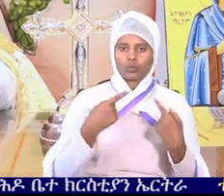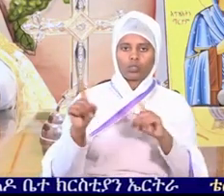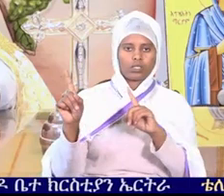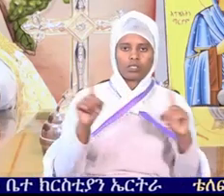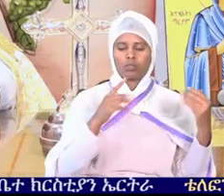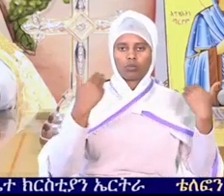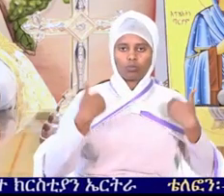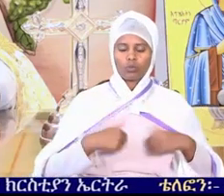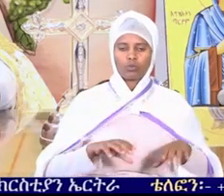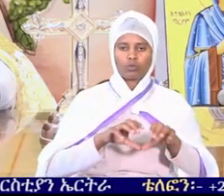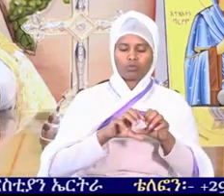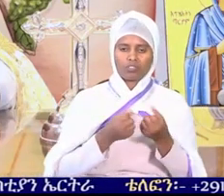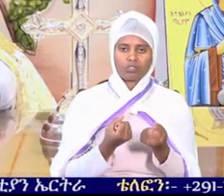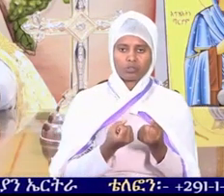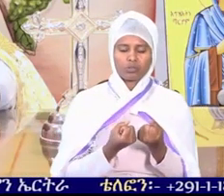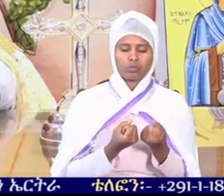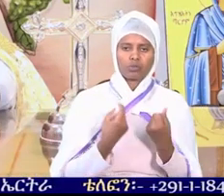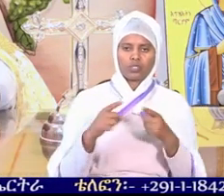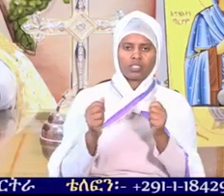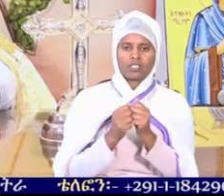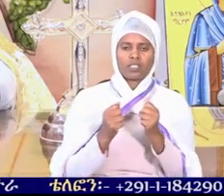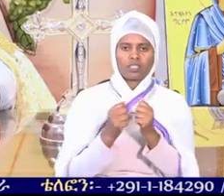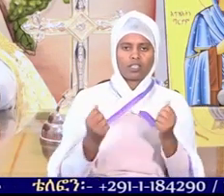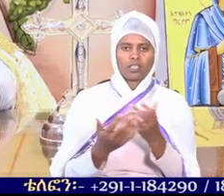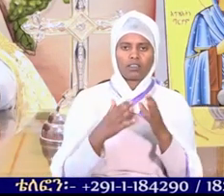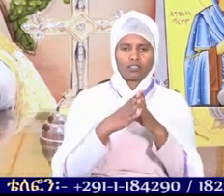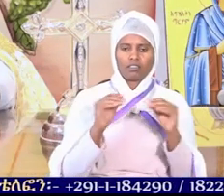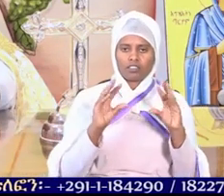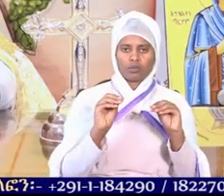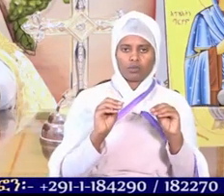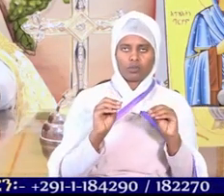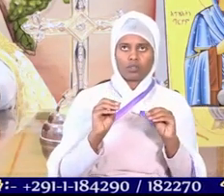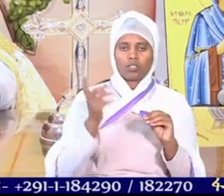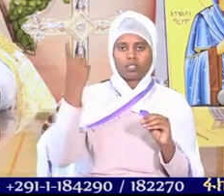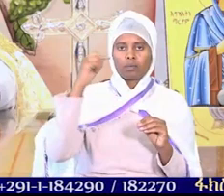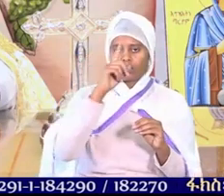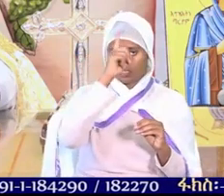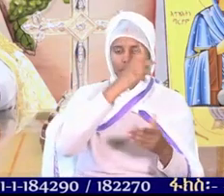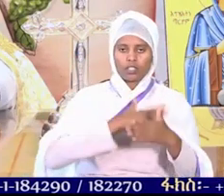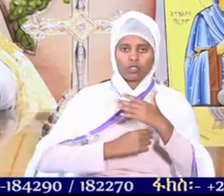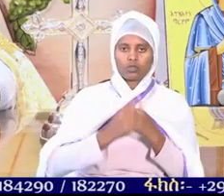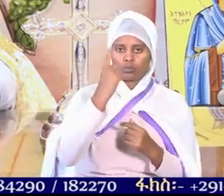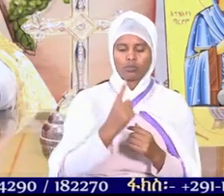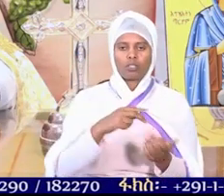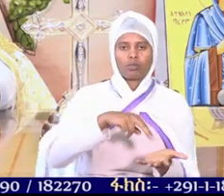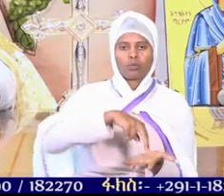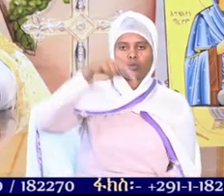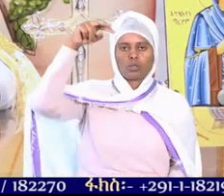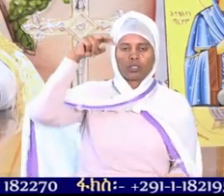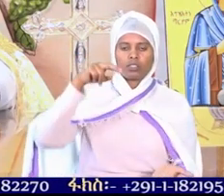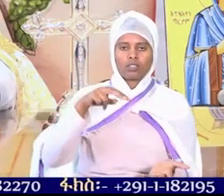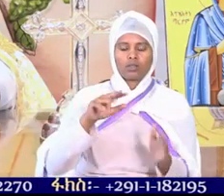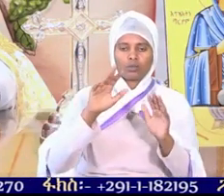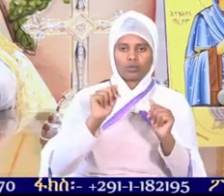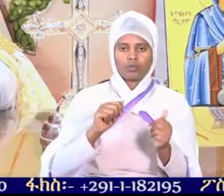ሰብኣዊ ፍጡር ሞይቱ ፈሪሱን በስቢሱን ከም ዘይተርፍ ንኽረዳአና ንሱ በኹሪ ትንሣኤ